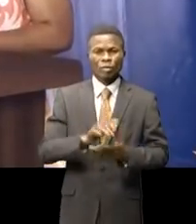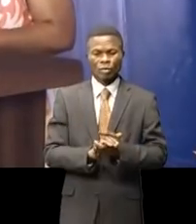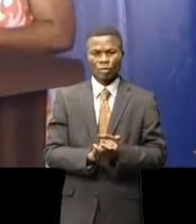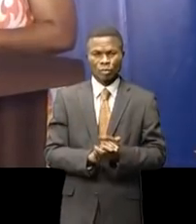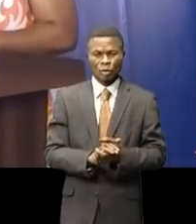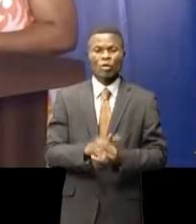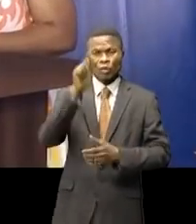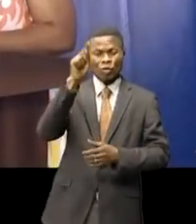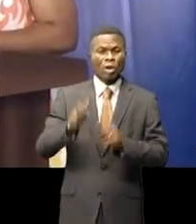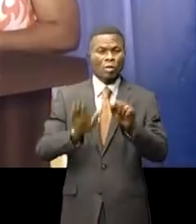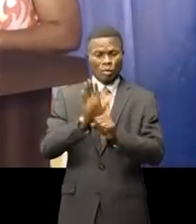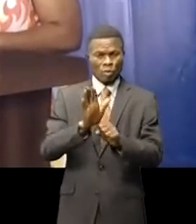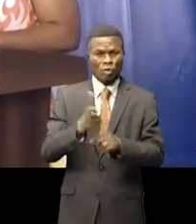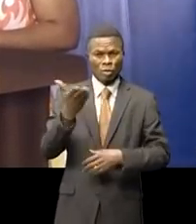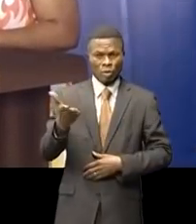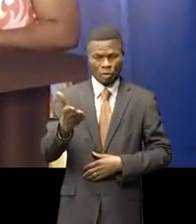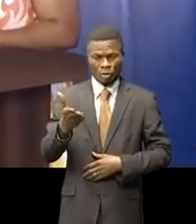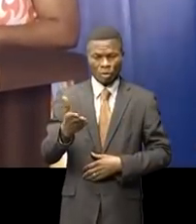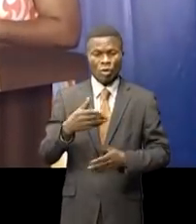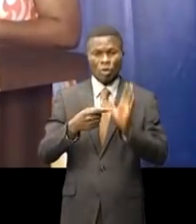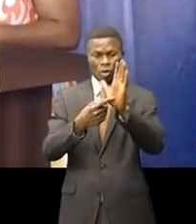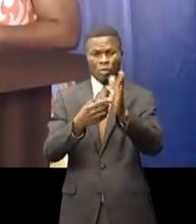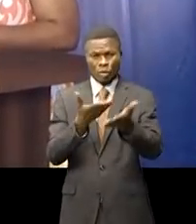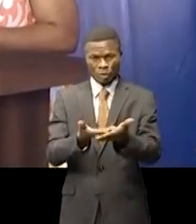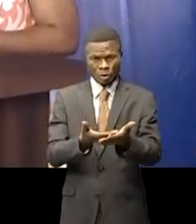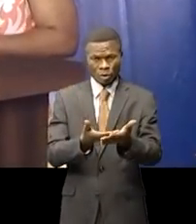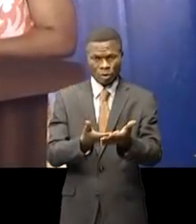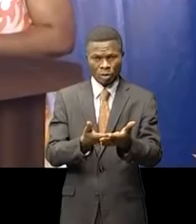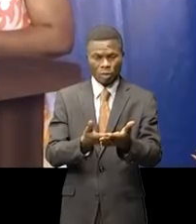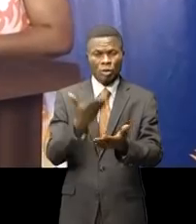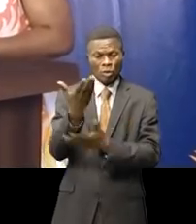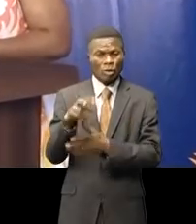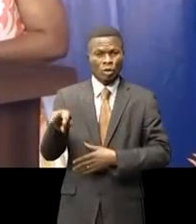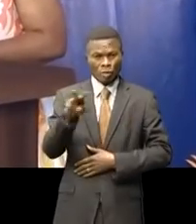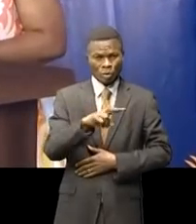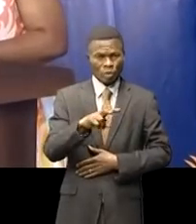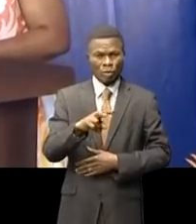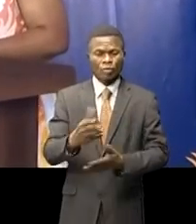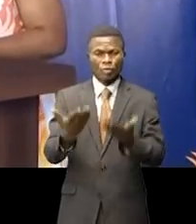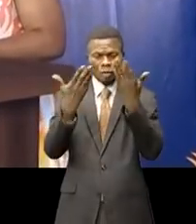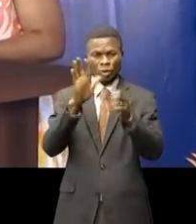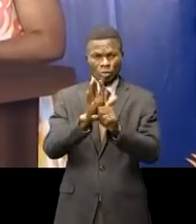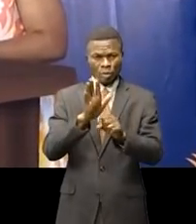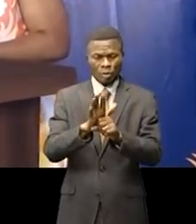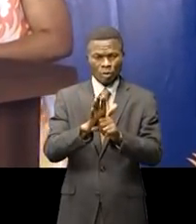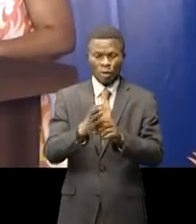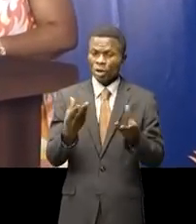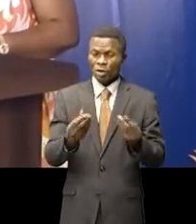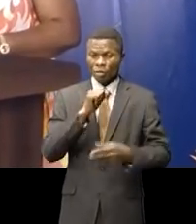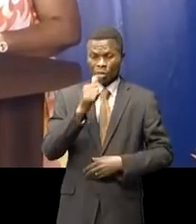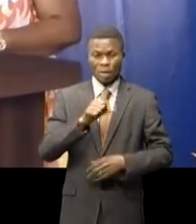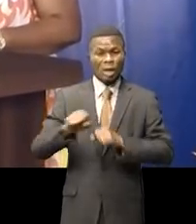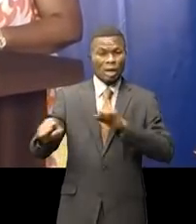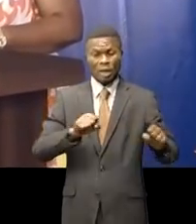le lin est excellent c'est donc négligent de goût beaucoup je sais c'était facile les tests